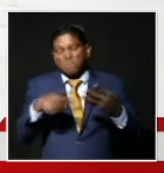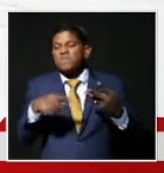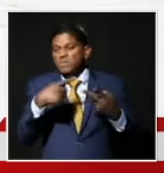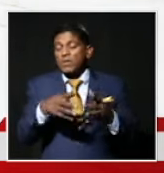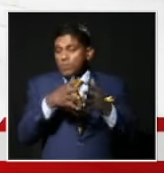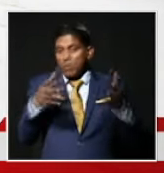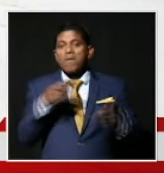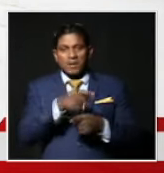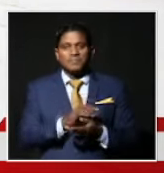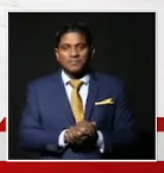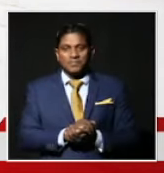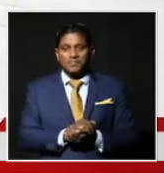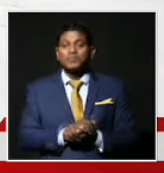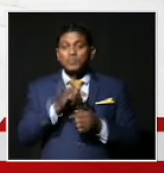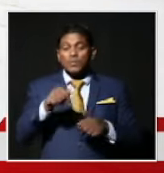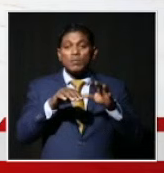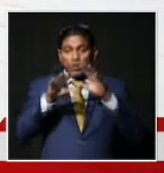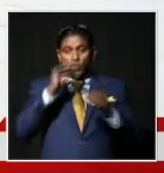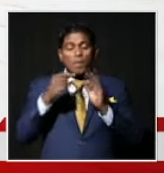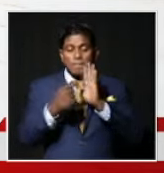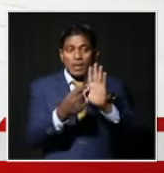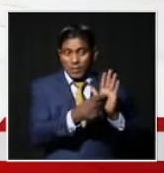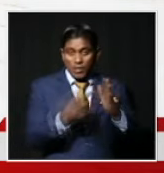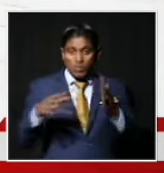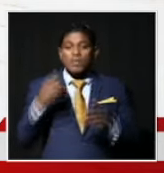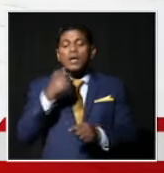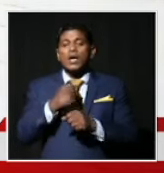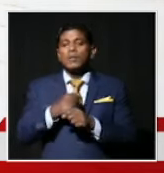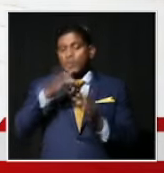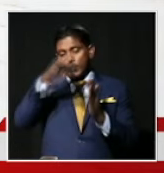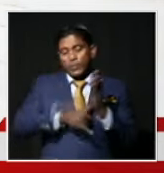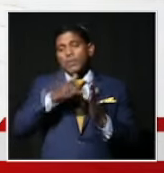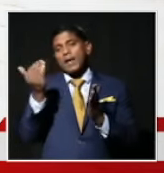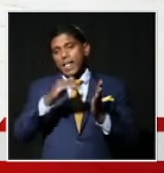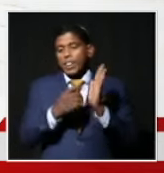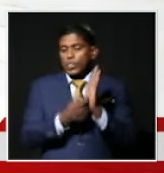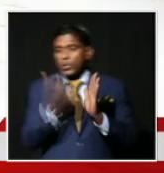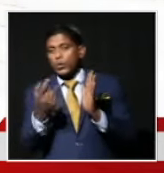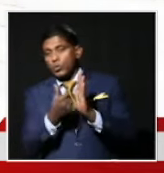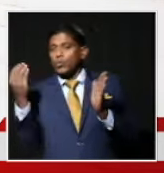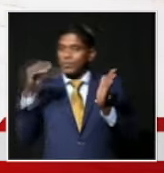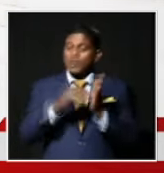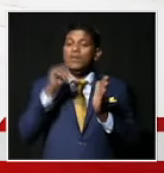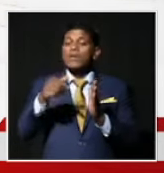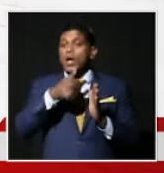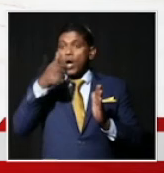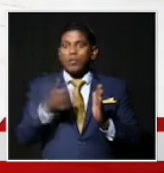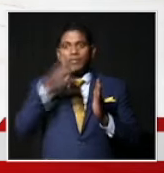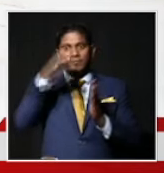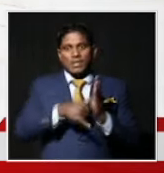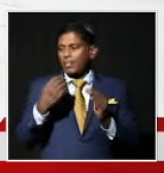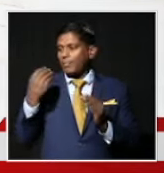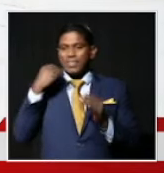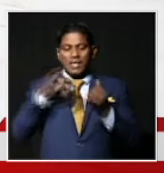එහිදී මතුවුණා. මේ කරුණු පෙන්වා දීම හැඹුවේ රජය කෙටුම් පත නැවතත් සංශෝධනය කිරීමට තීරණය කළ අතර නව කෙටුම් පතක් පසුගිය